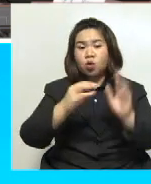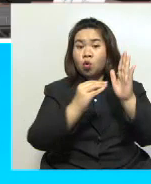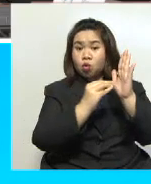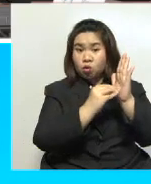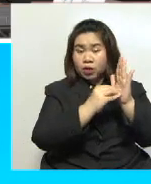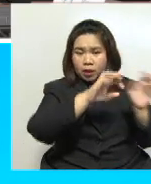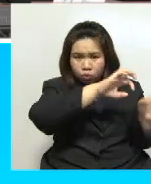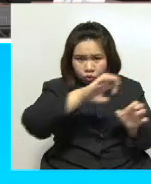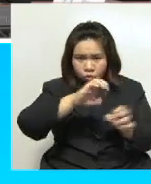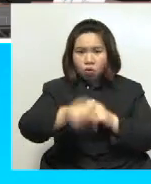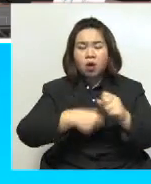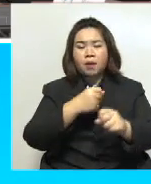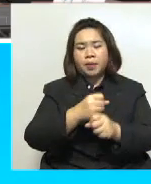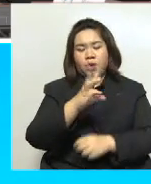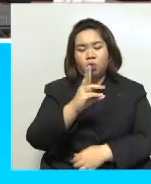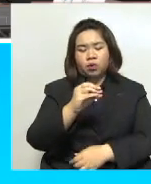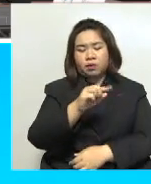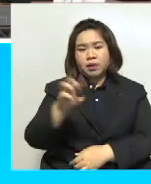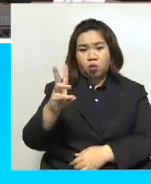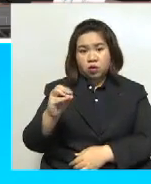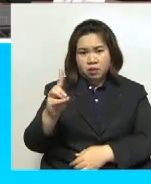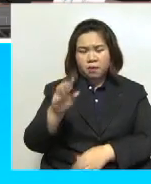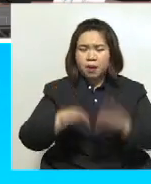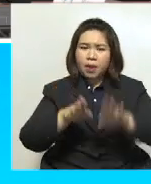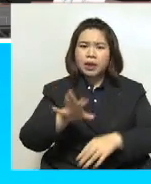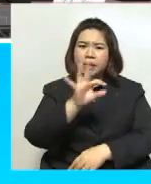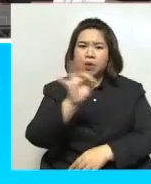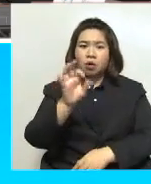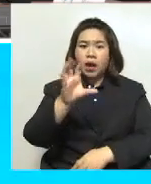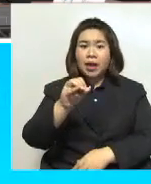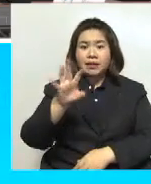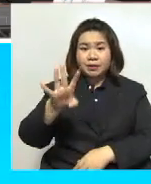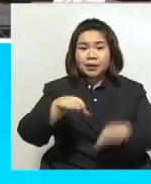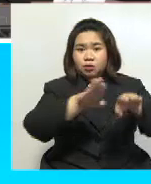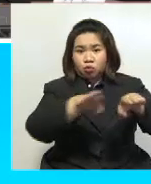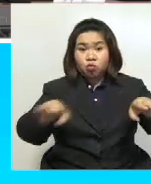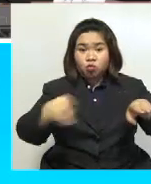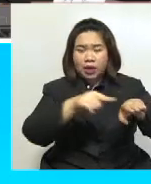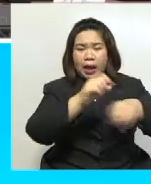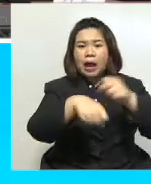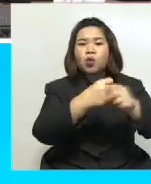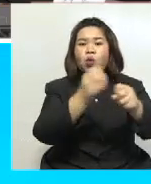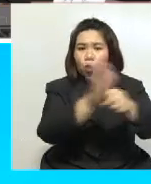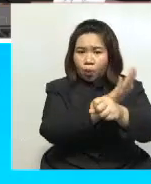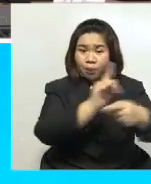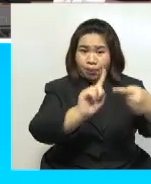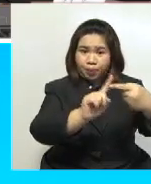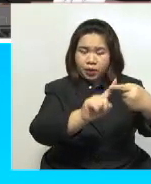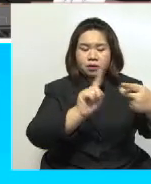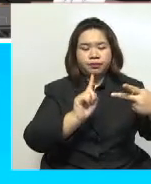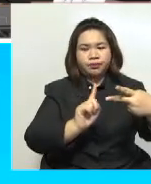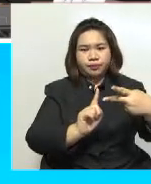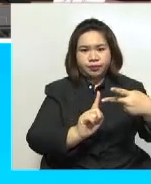ายุตั้งแต่ปี60-61เนี่ยประมาณ954คันครับแล้วก็รถหมวด2ที่กรุงเท